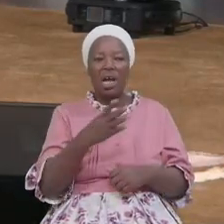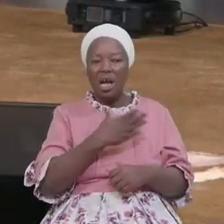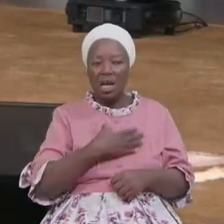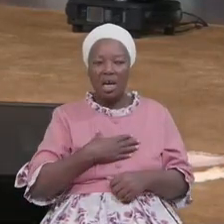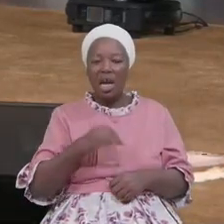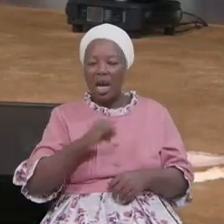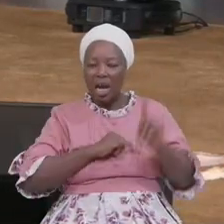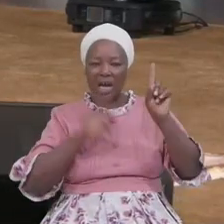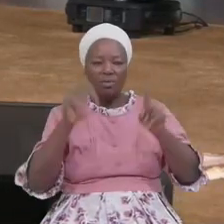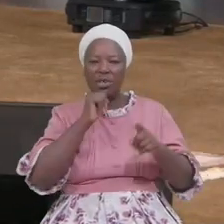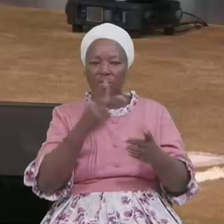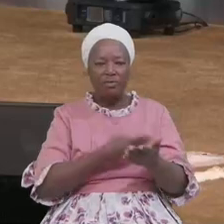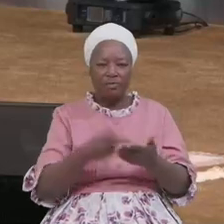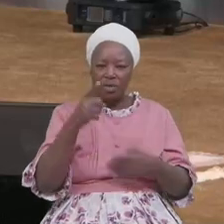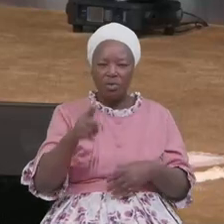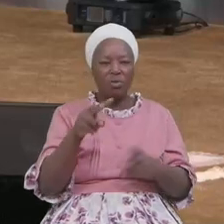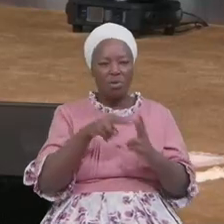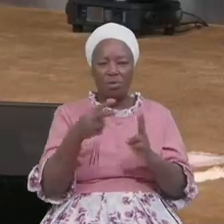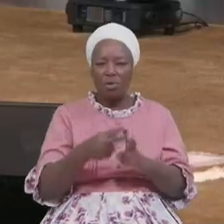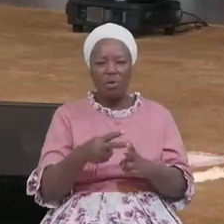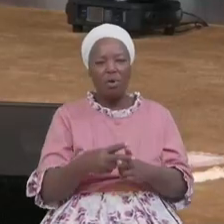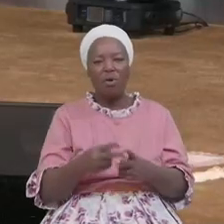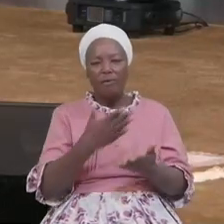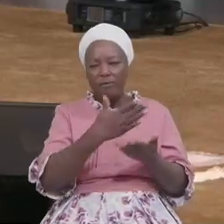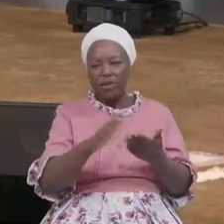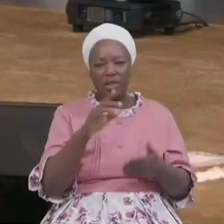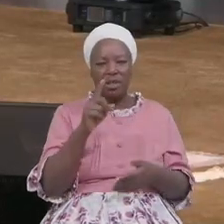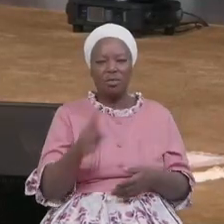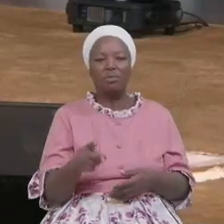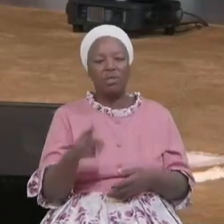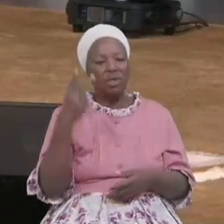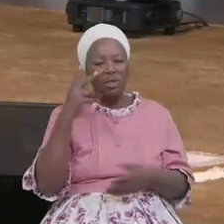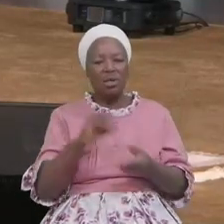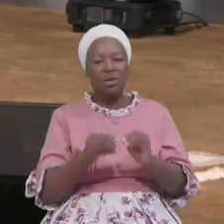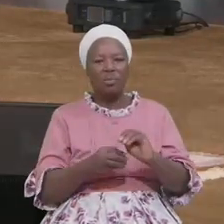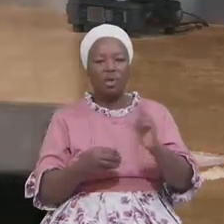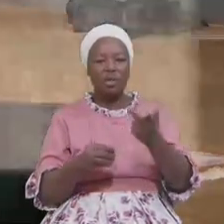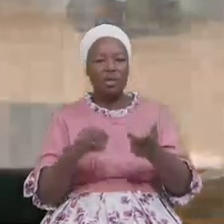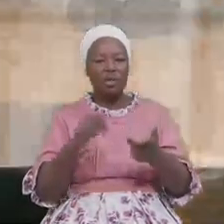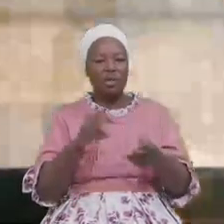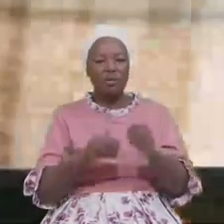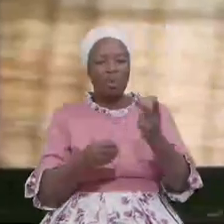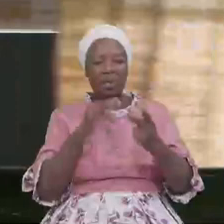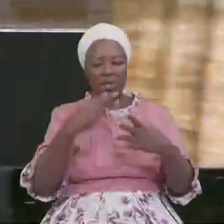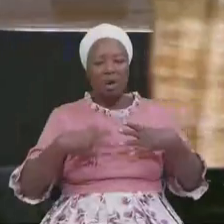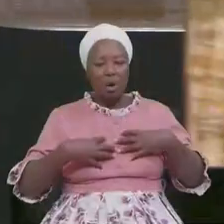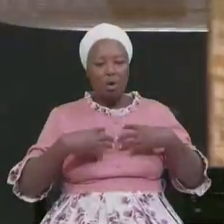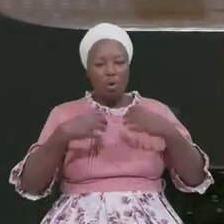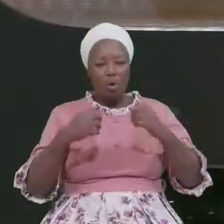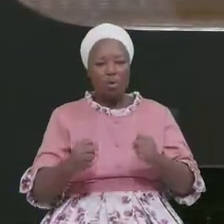ne t'abandonnerai point. Troisièmement, c'est le